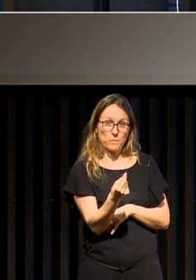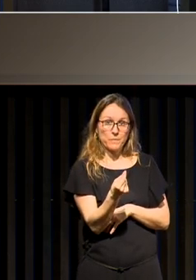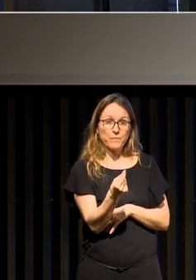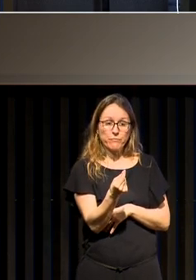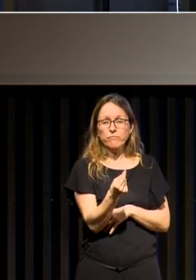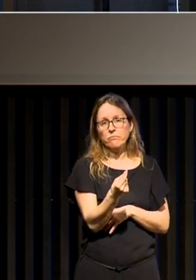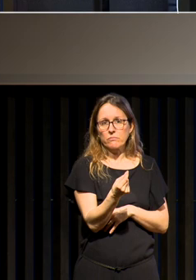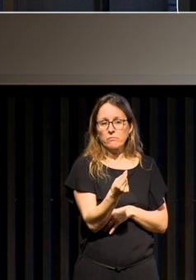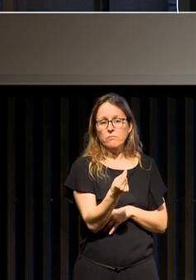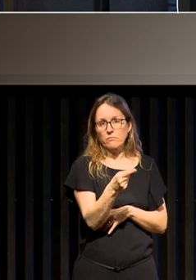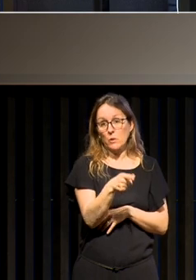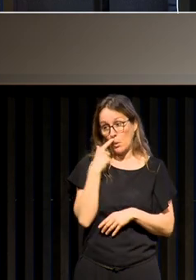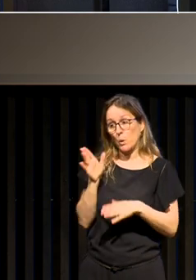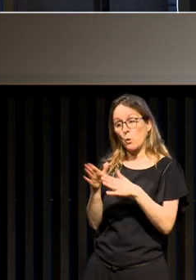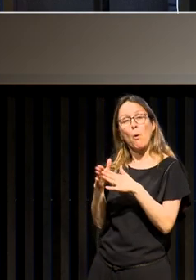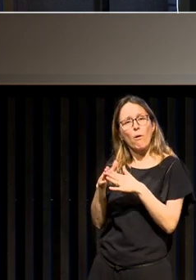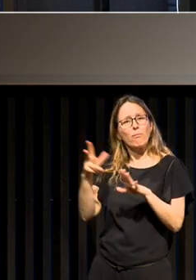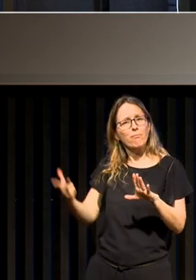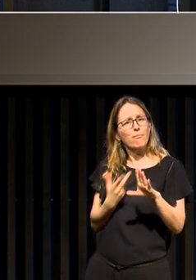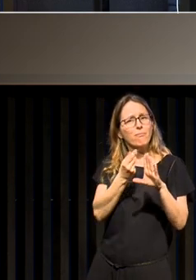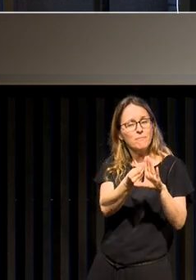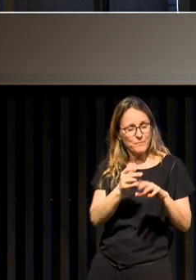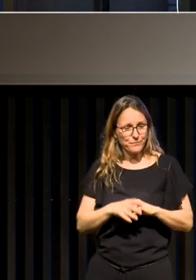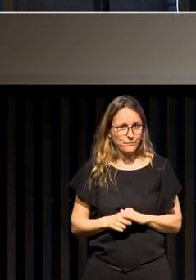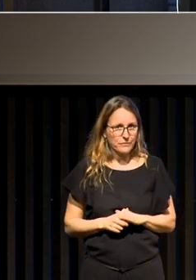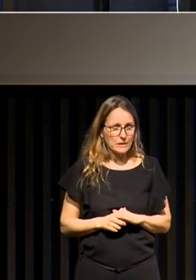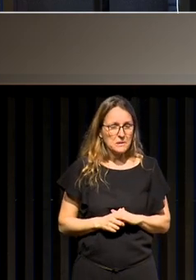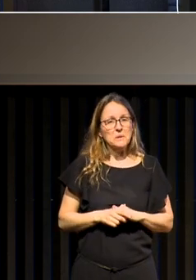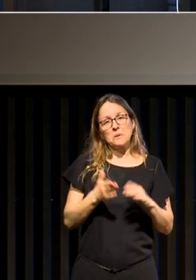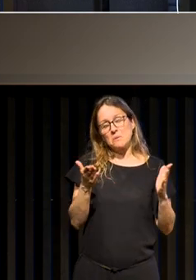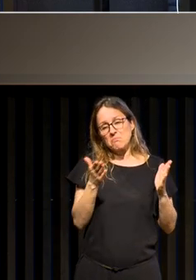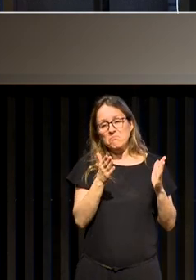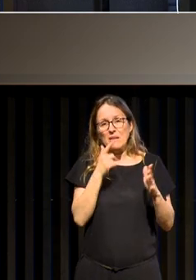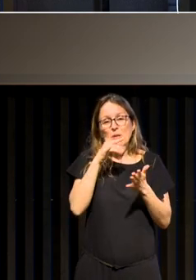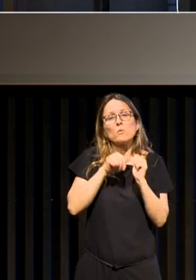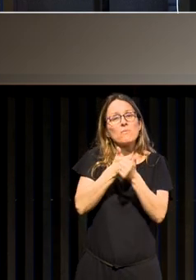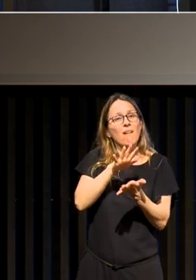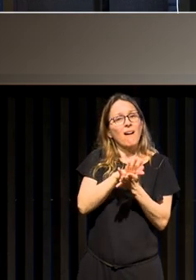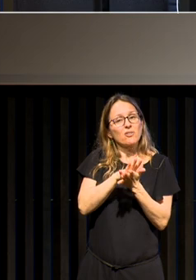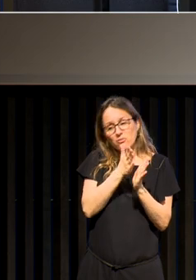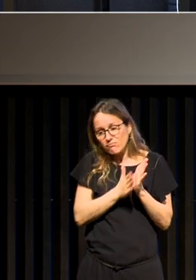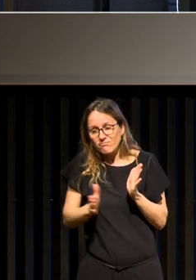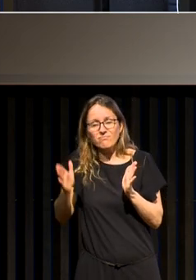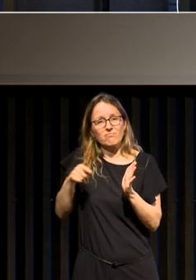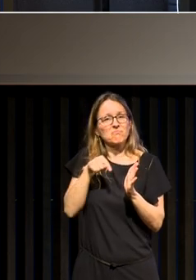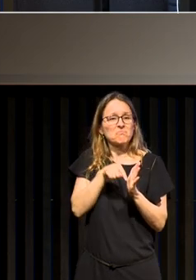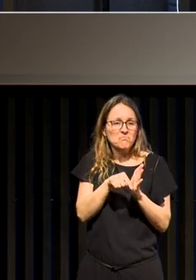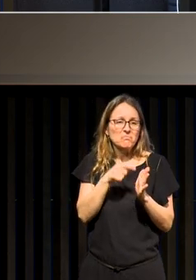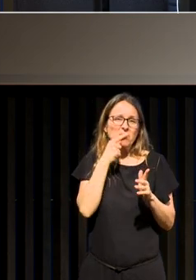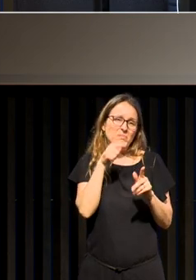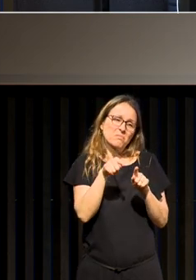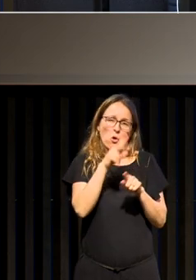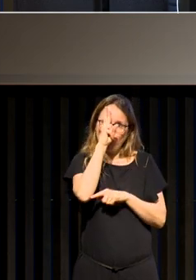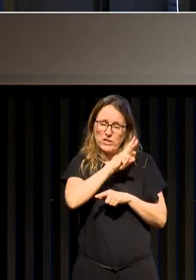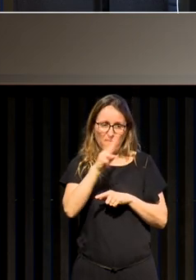qui viennent demander une insémination. Et à partir de l'âge, ce sont plutôt des